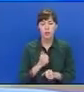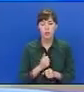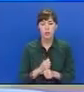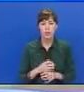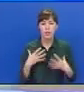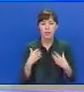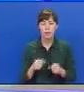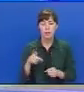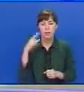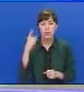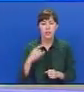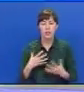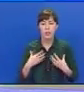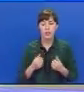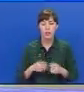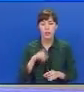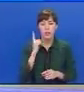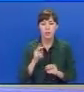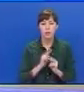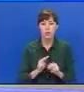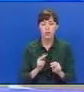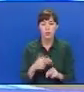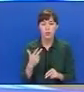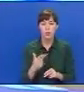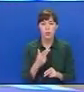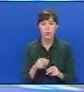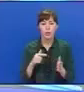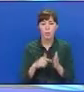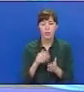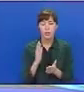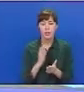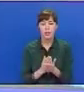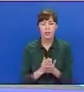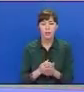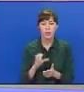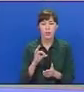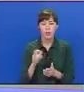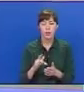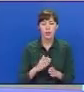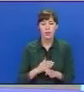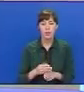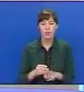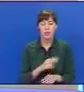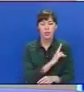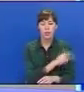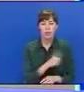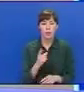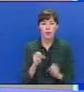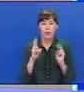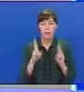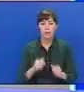саламатты Қазақстанның салауатты жас ұрпағына үйретемін деп үшеуі мақсат қойды. Әлеуметтік саланы әлдендіруге бір маман